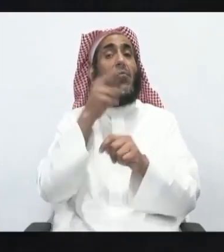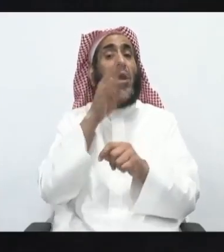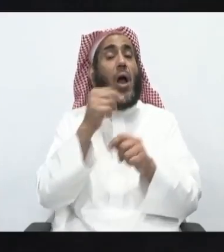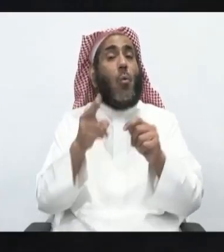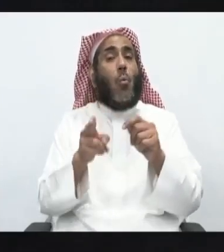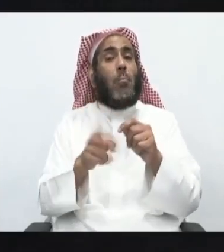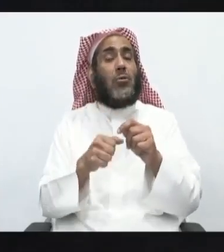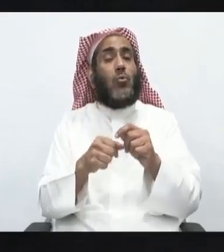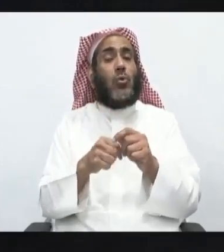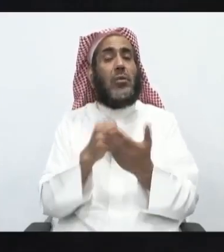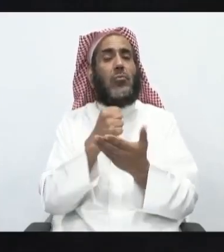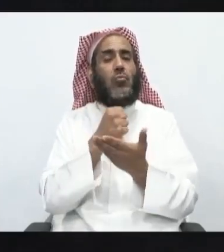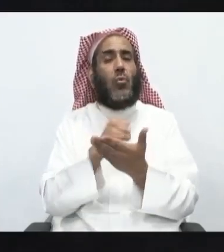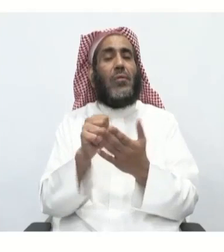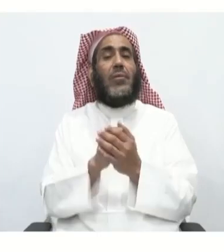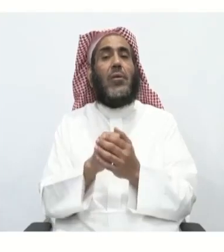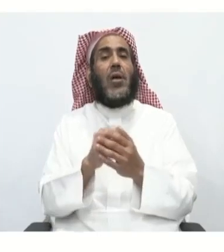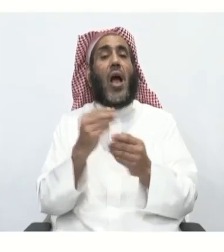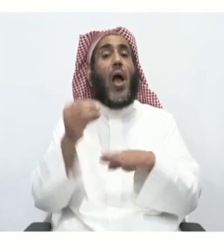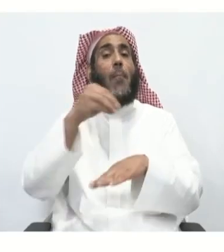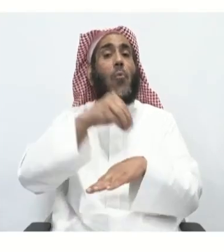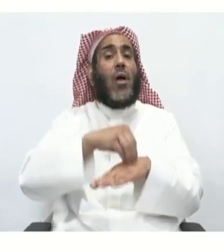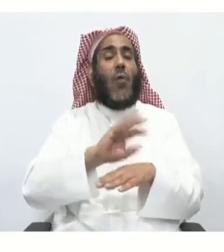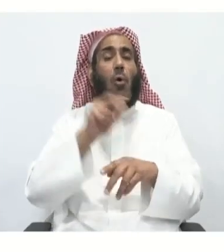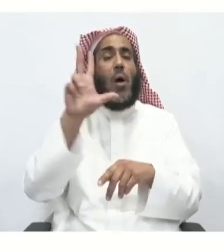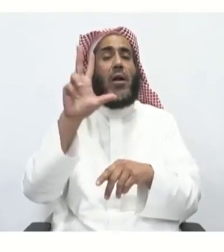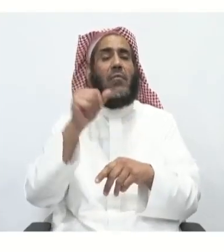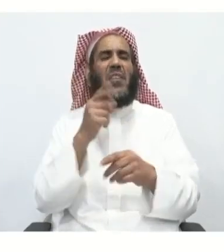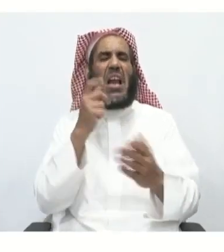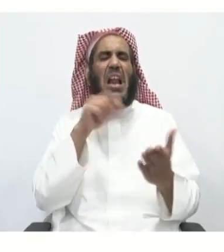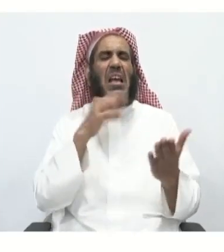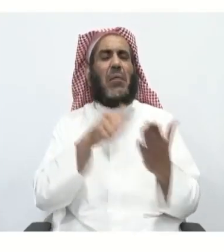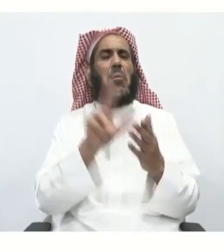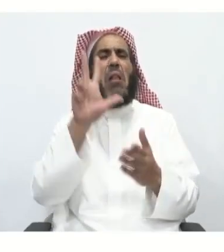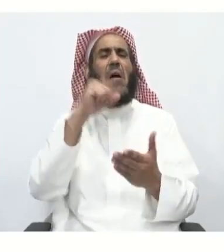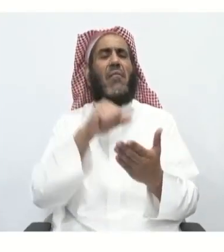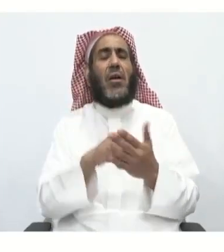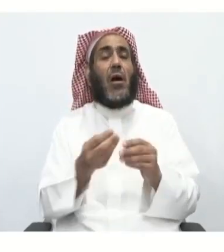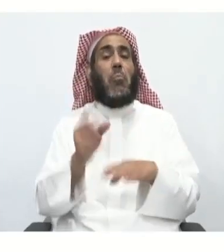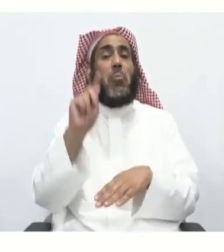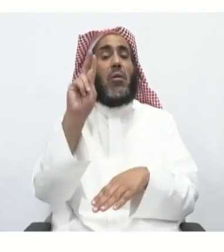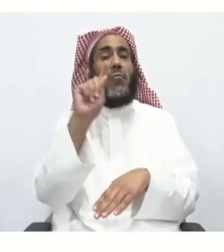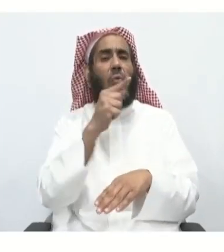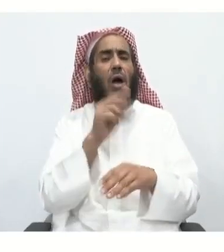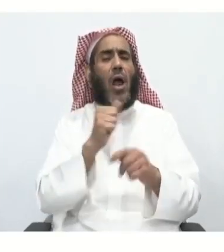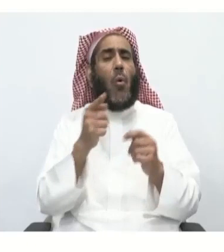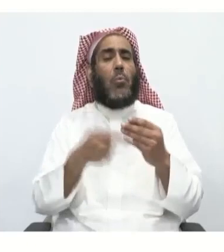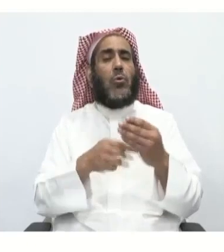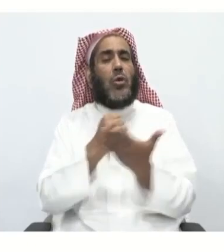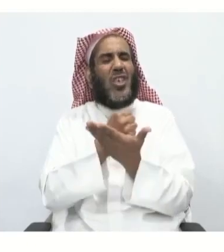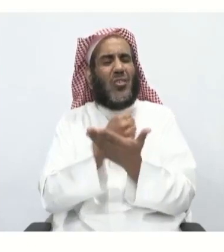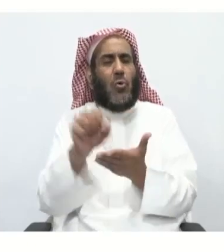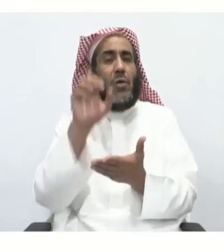وكذا مرفوعا او مجرورا غير مضاف ولا معرف يعني نكره اذا كان نكره مرفوعا او او مجرورا تحذف